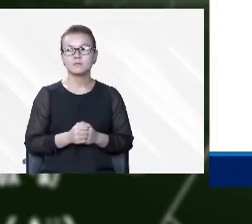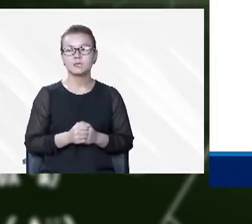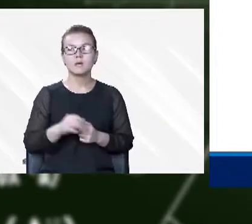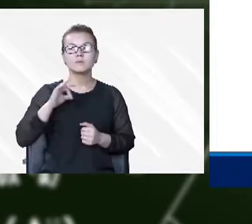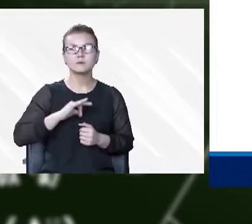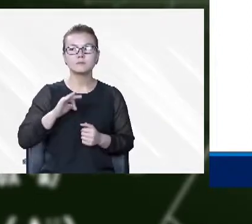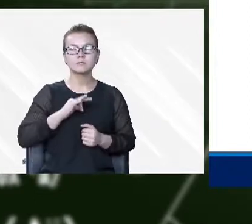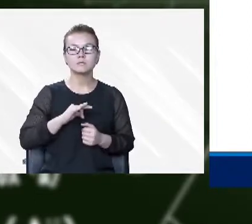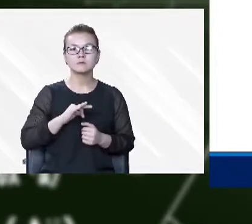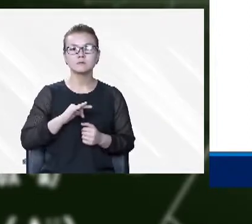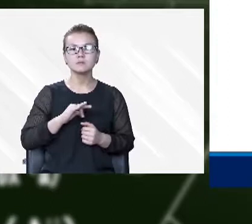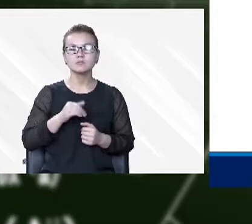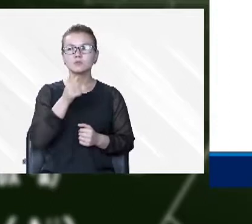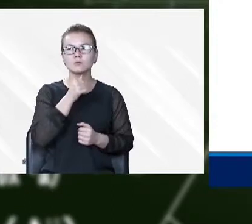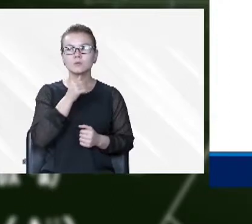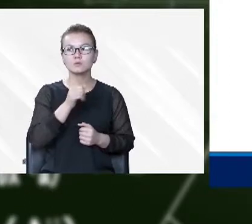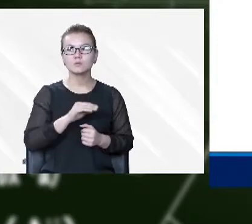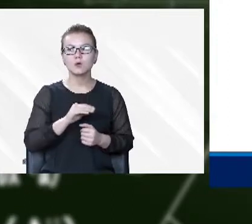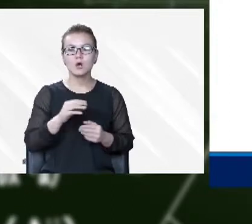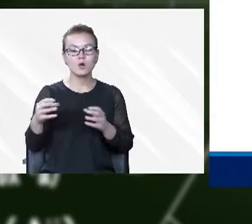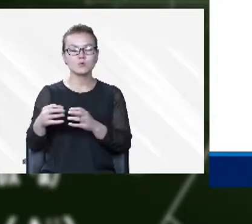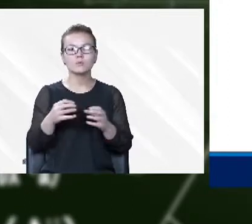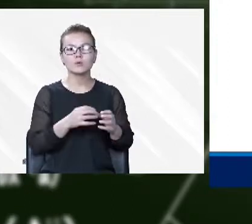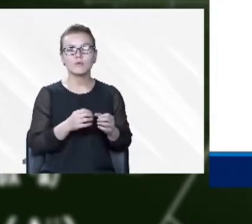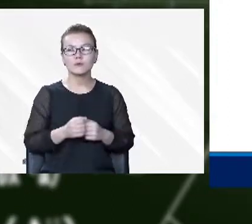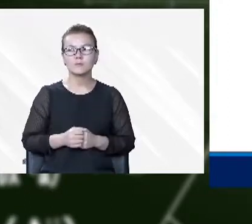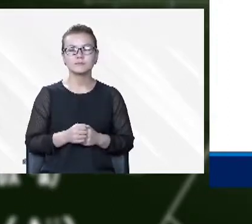применив способ группировки.